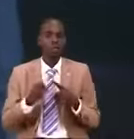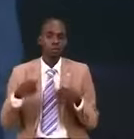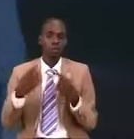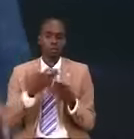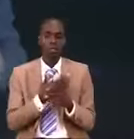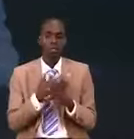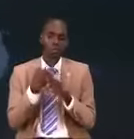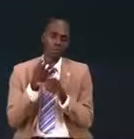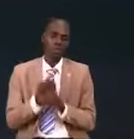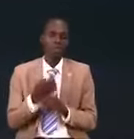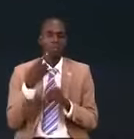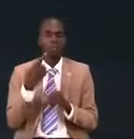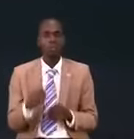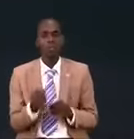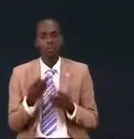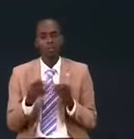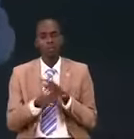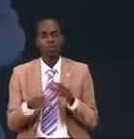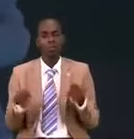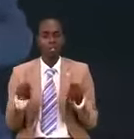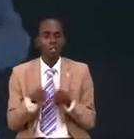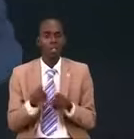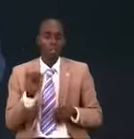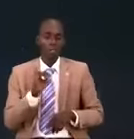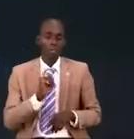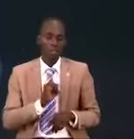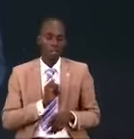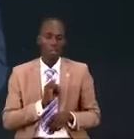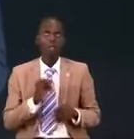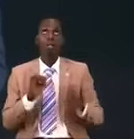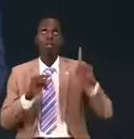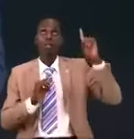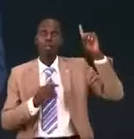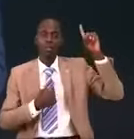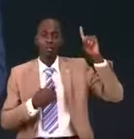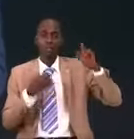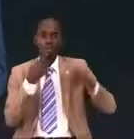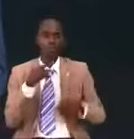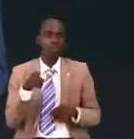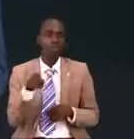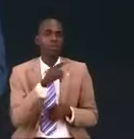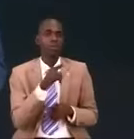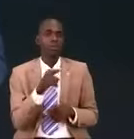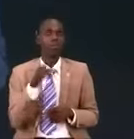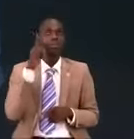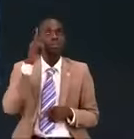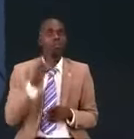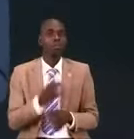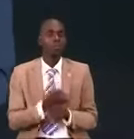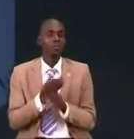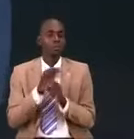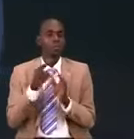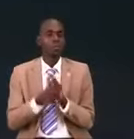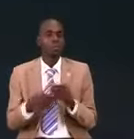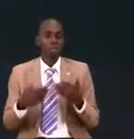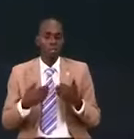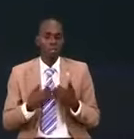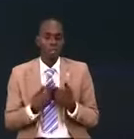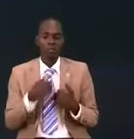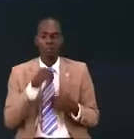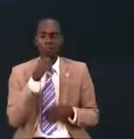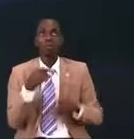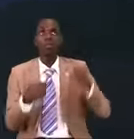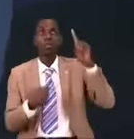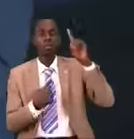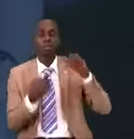ça fidélité de terrge pas donné ce tordre fortifie-toi et prends courage quand